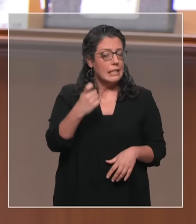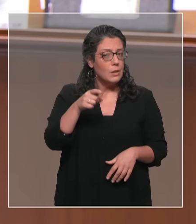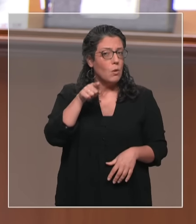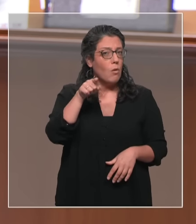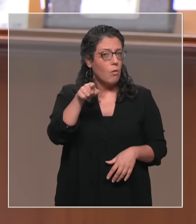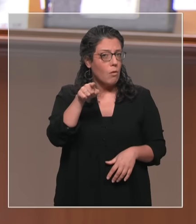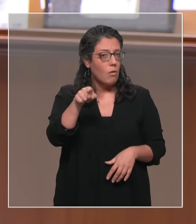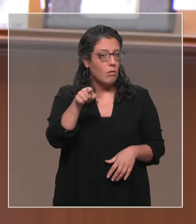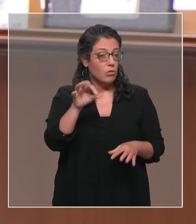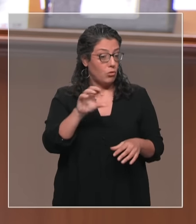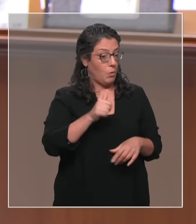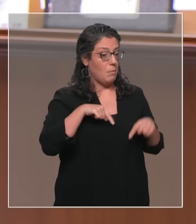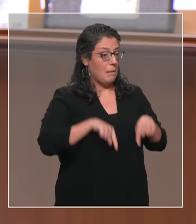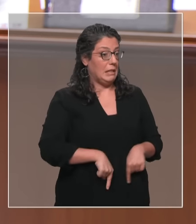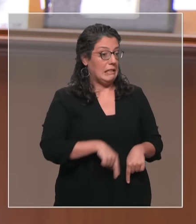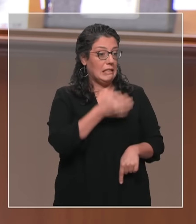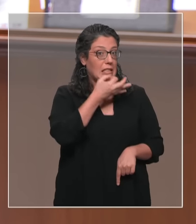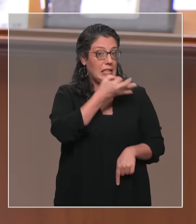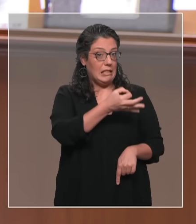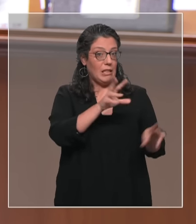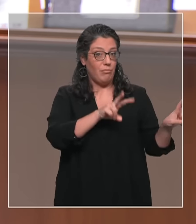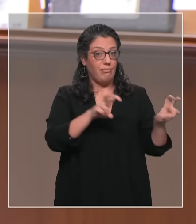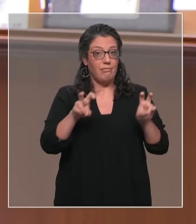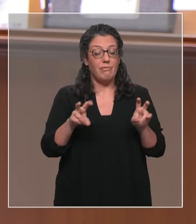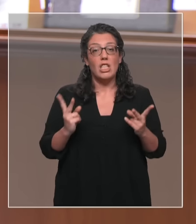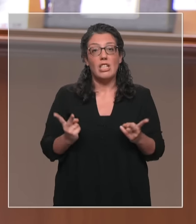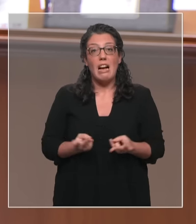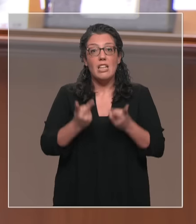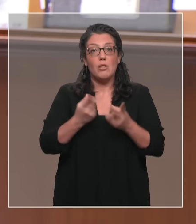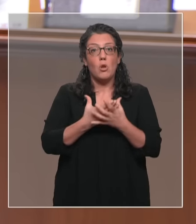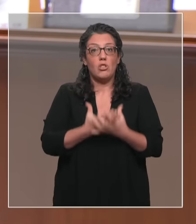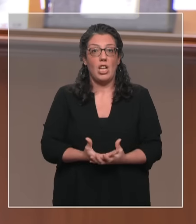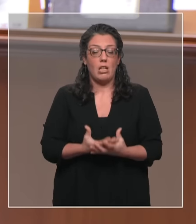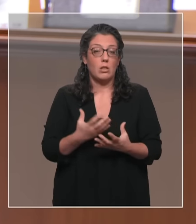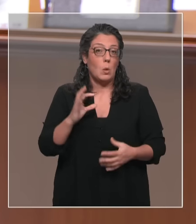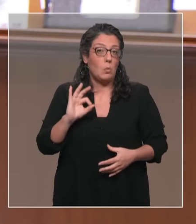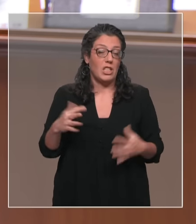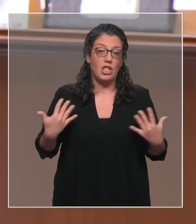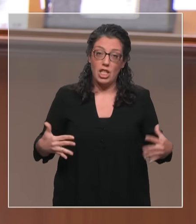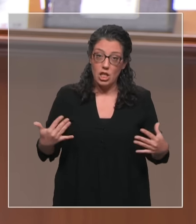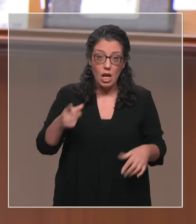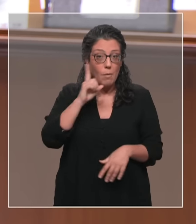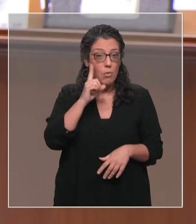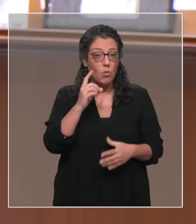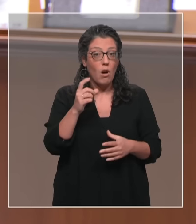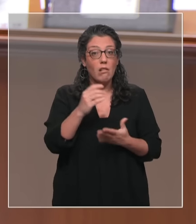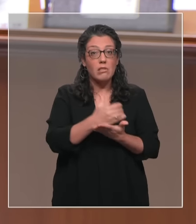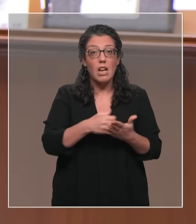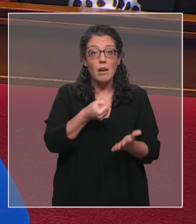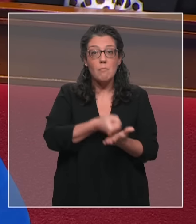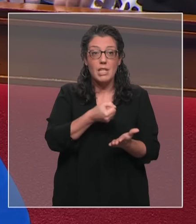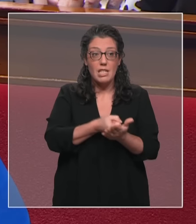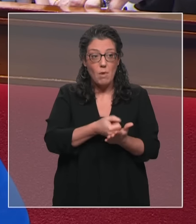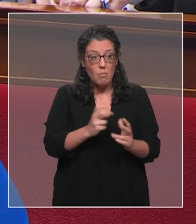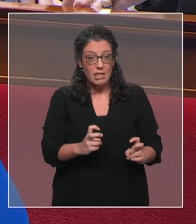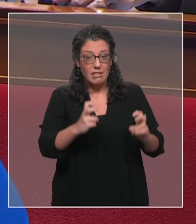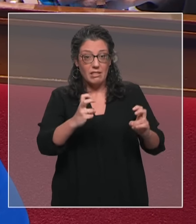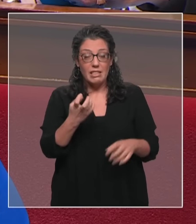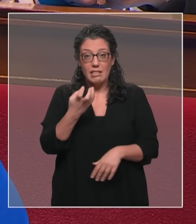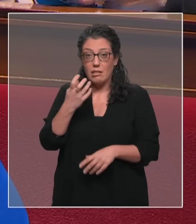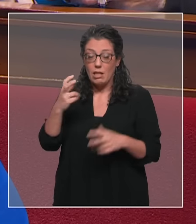pour reprendre les mots du Premier ministre, des allègements de charges. Nous le faisons d'abord parce qu'aujourd'hui, augmenter une personne au SMIC de 100 euros coûte 450